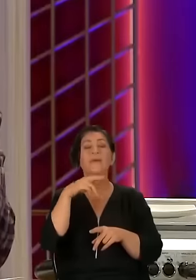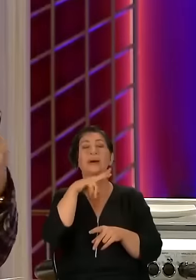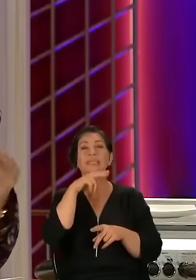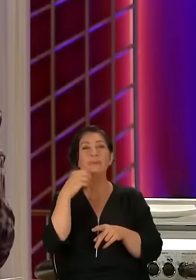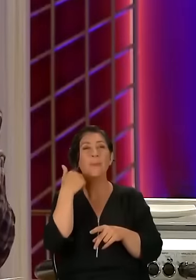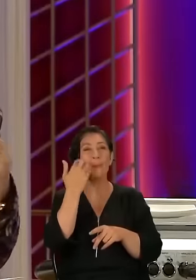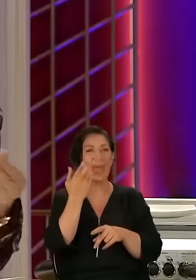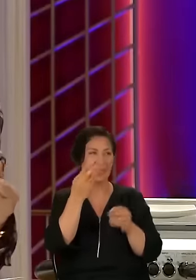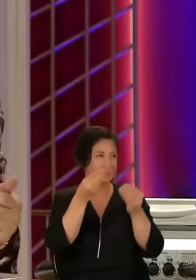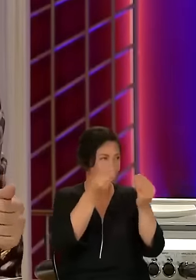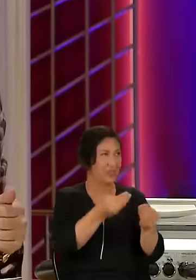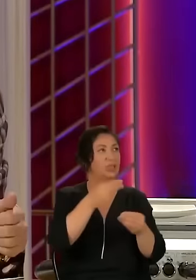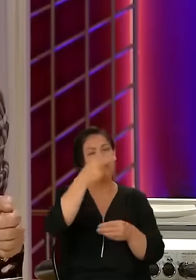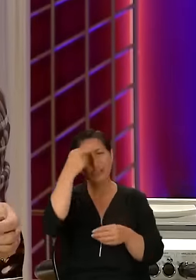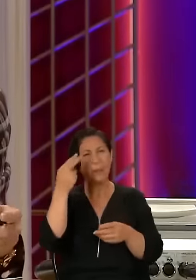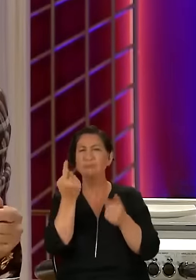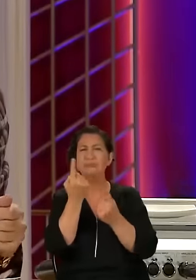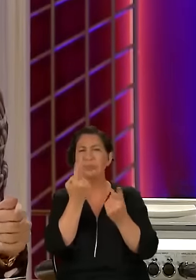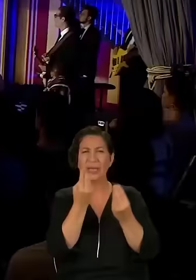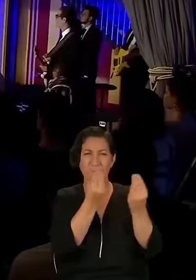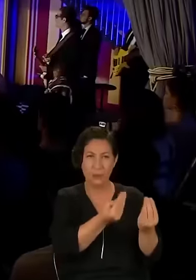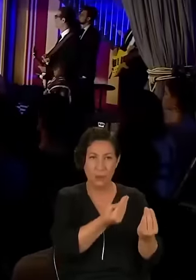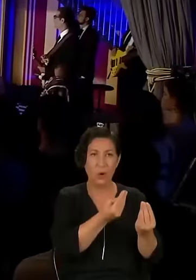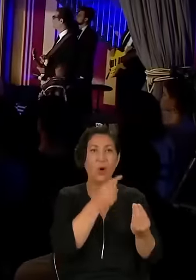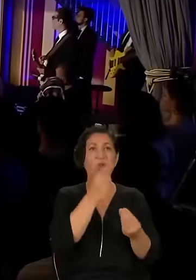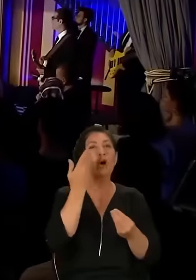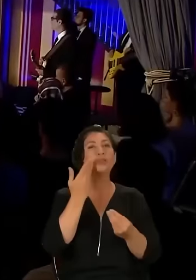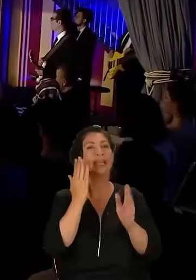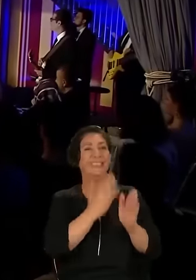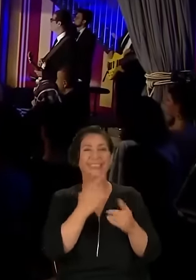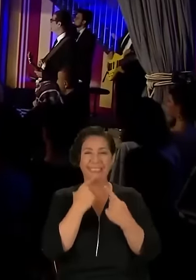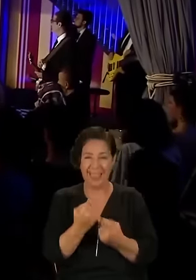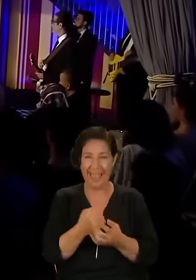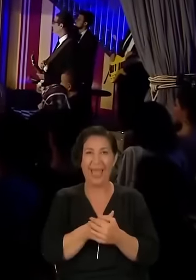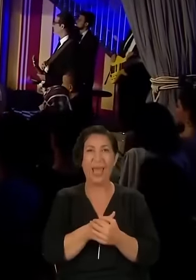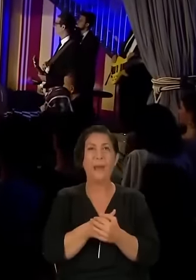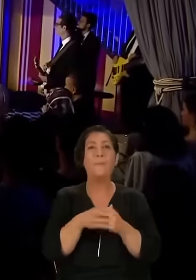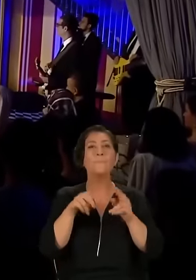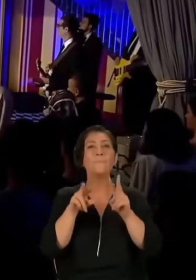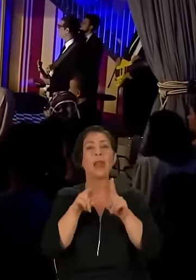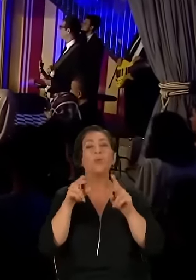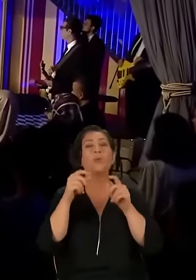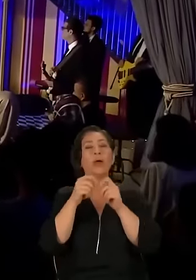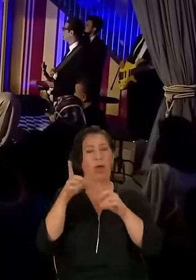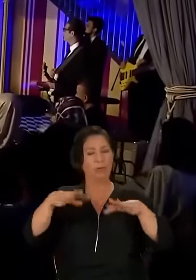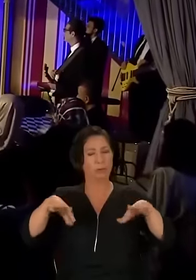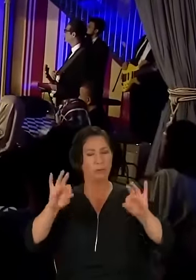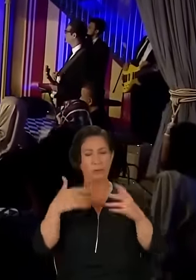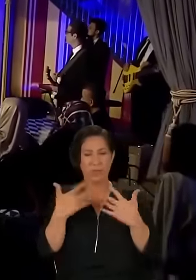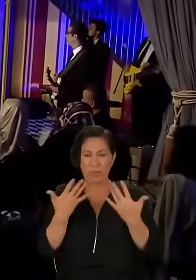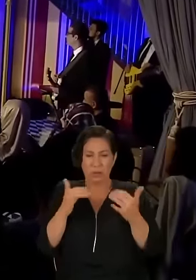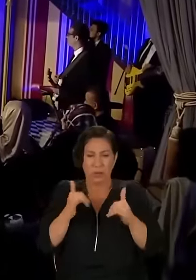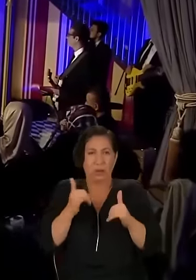Bir de işte bir şarap marap bir şey götürüyor. Onun hoşuna gitsin diye. Marlon Brando da hazırlanmış. İşte nasıl